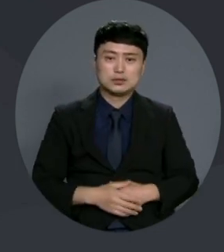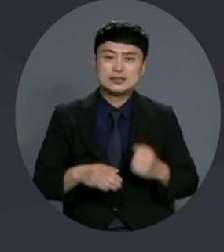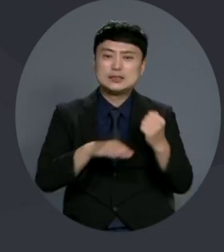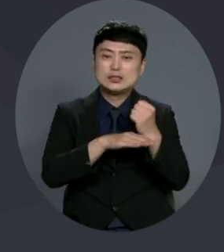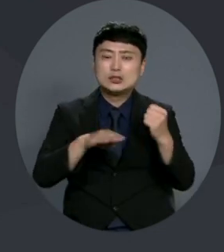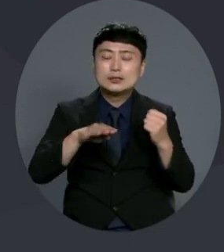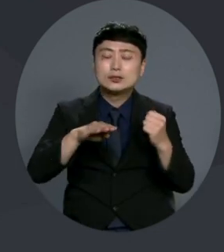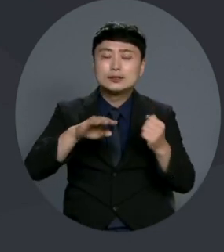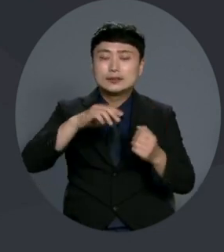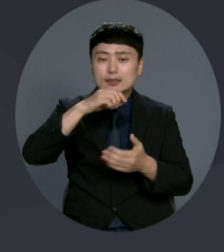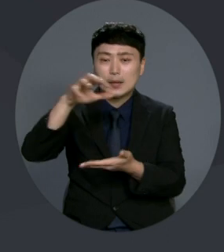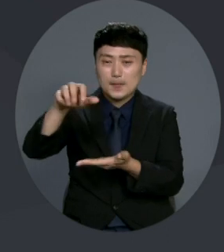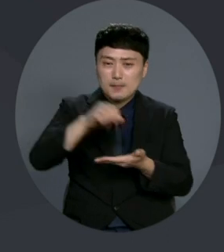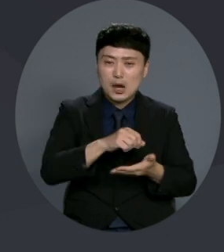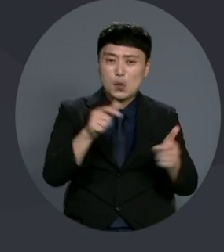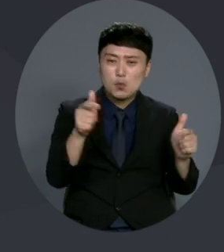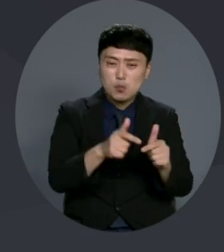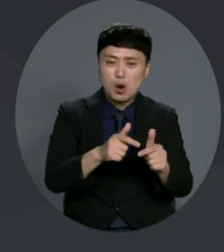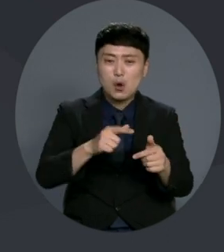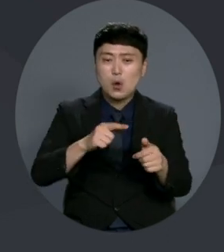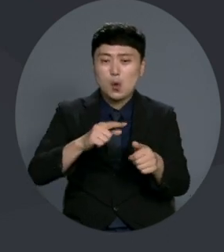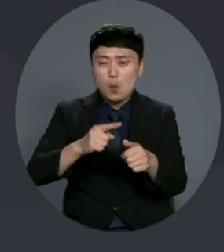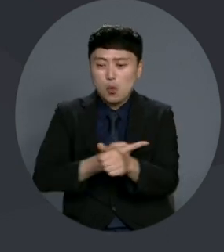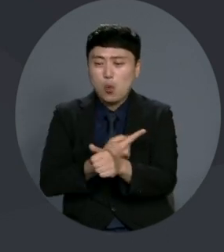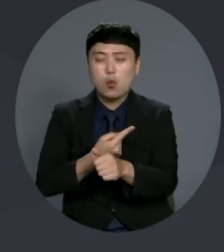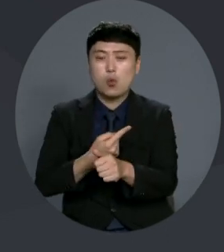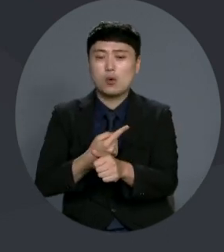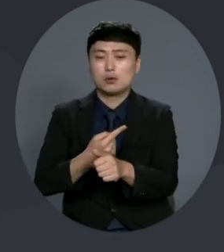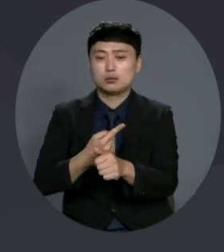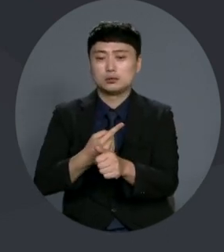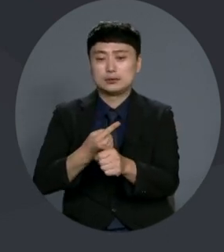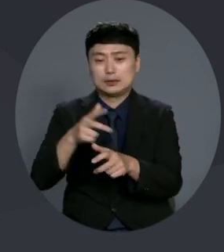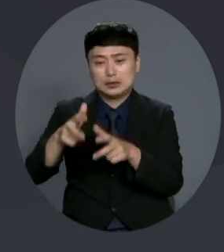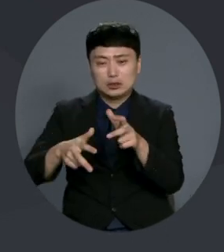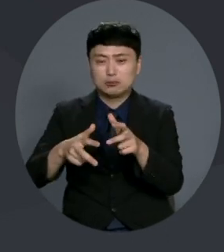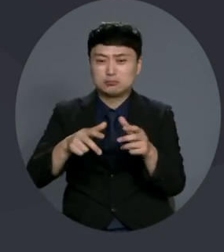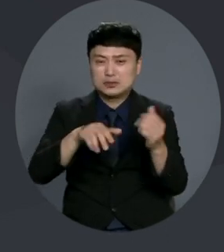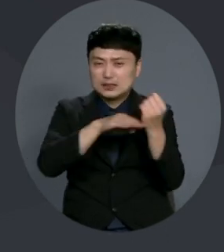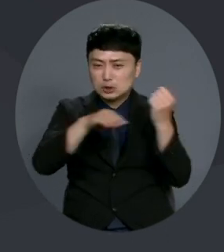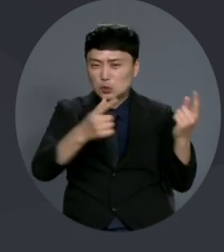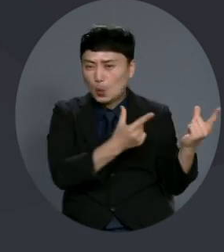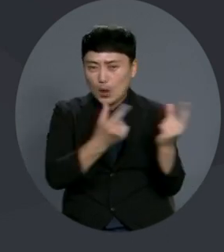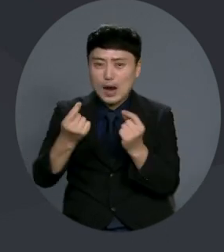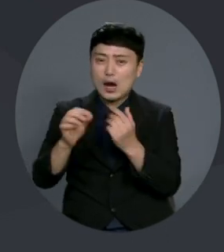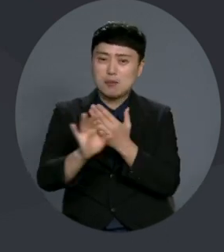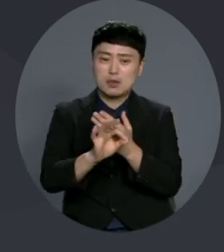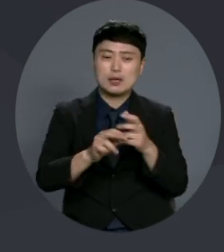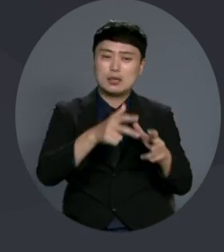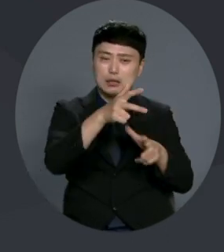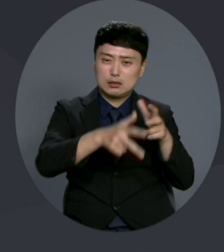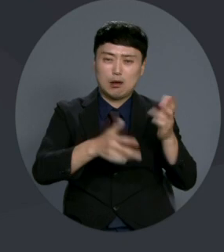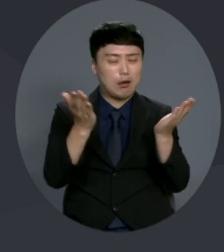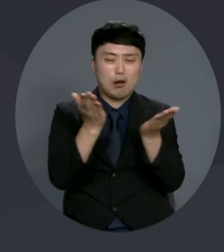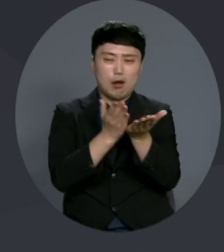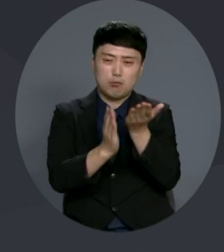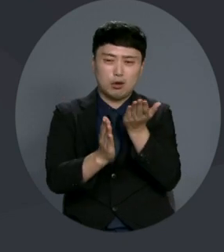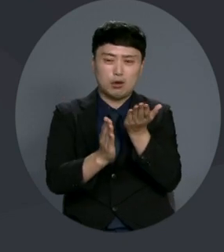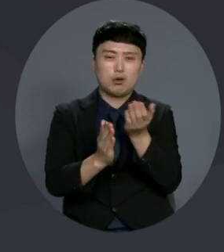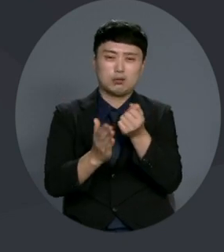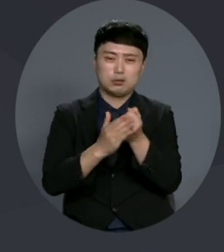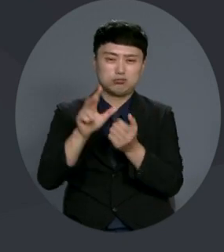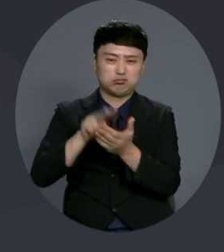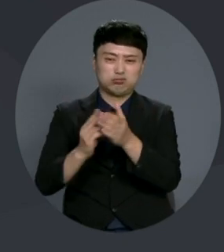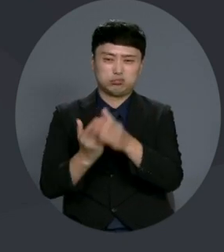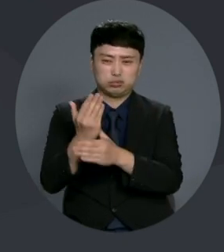예산이 준다 하더라도 반드시 해야 되는 사업들이 있는데 아무래도 일괄된 기준으로 접근을 하다 보면 사업을 특성이 제대로 고려가 되지